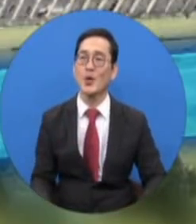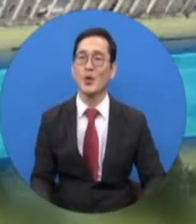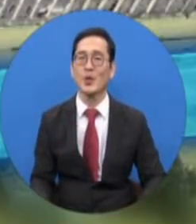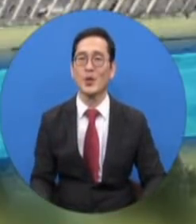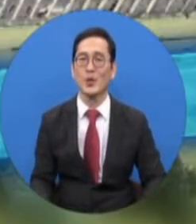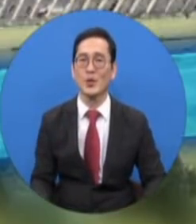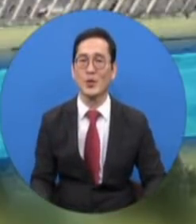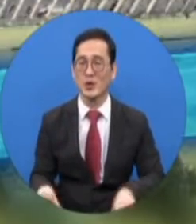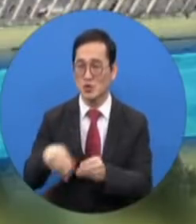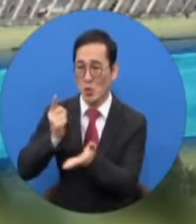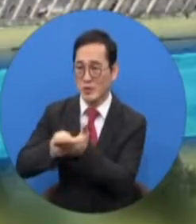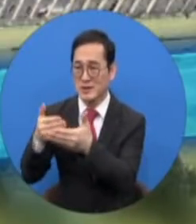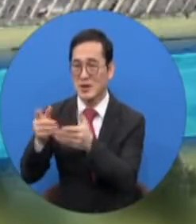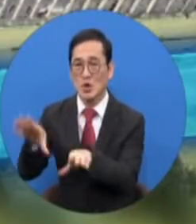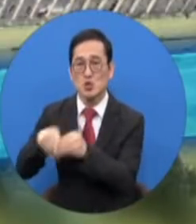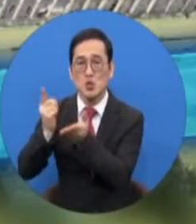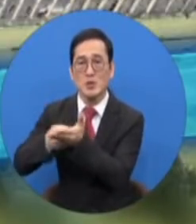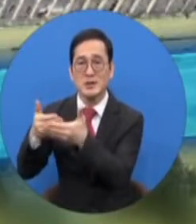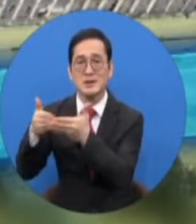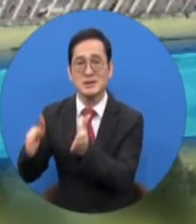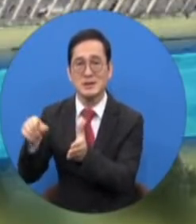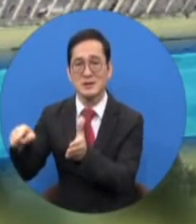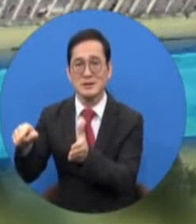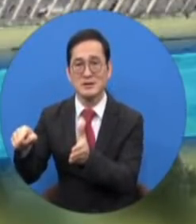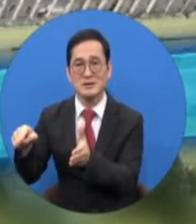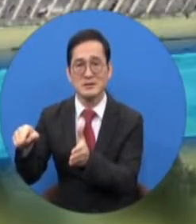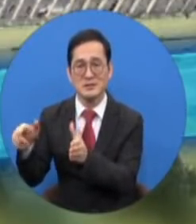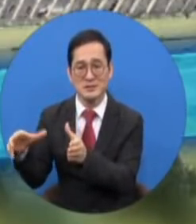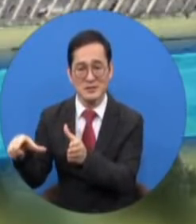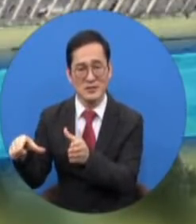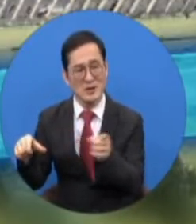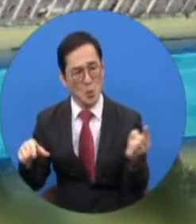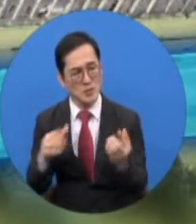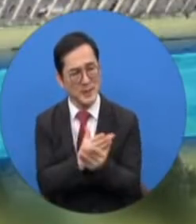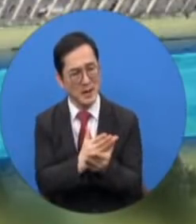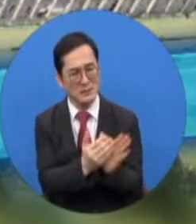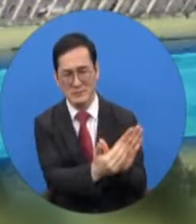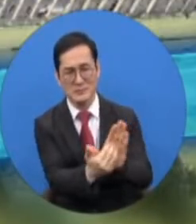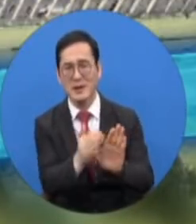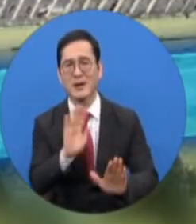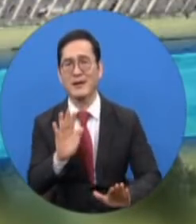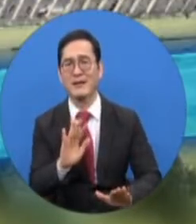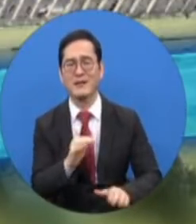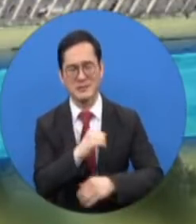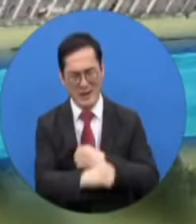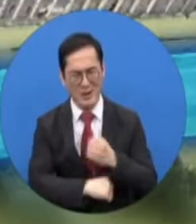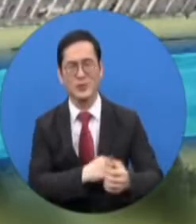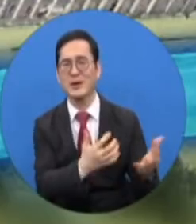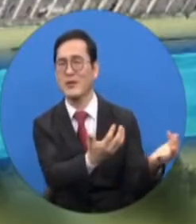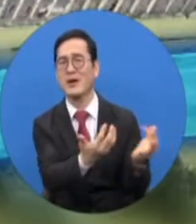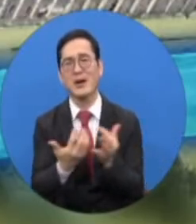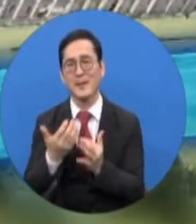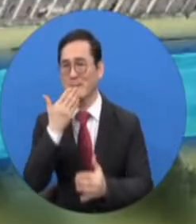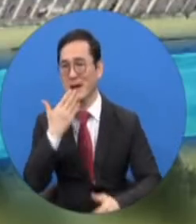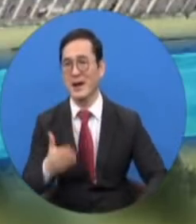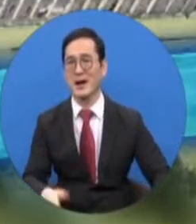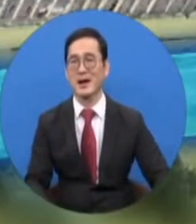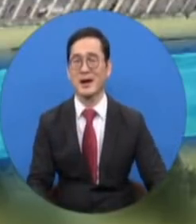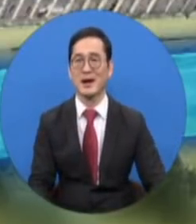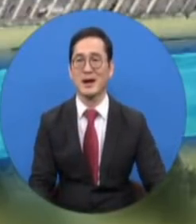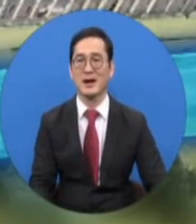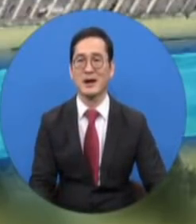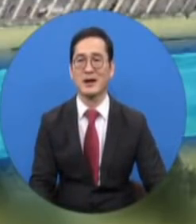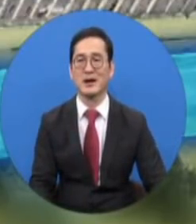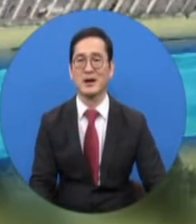비교적 덜 돼 있습니다. 영국은 여왕이 있는 버킹엄 궁이 오히려 그 철망 안으로 들어가기가